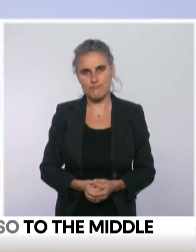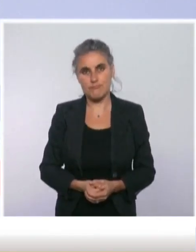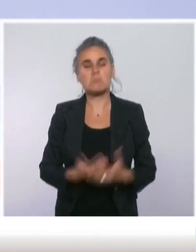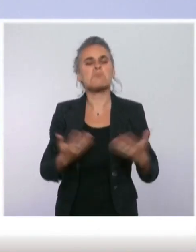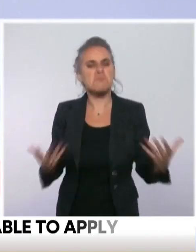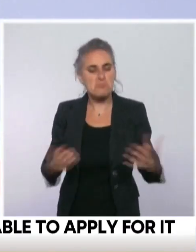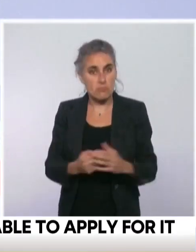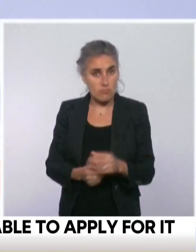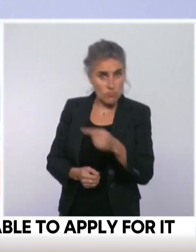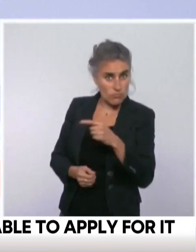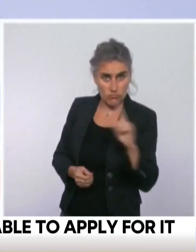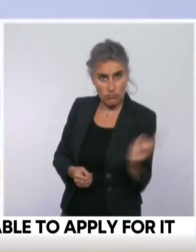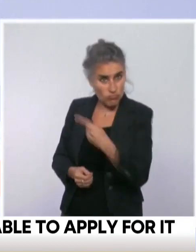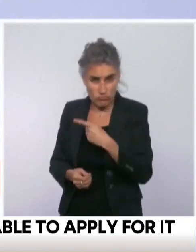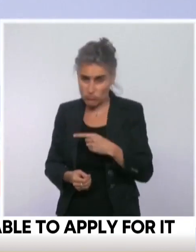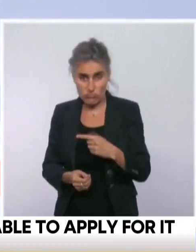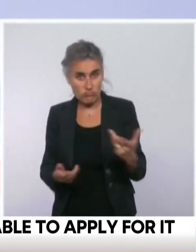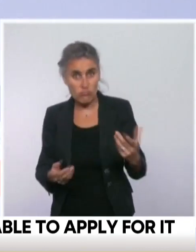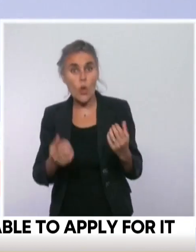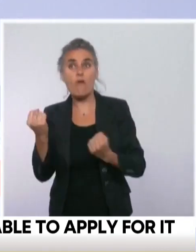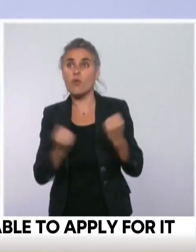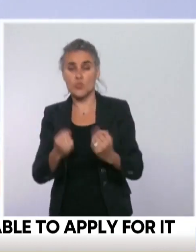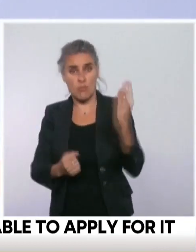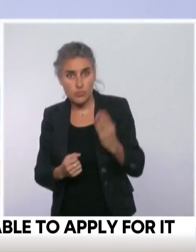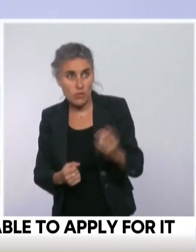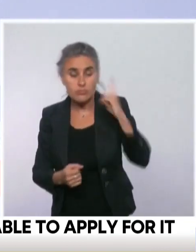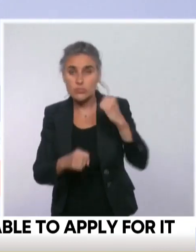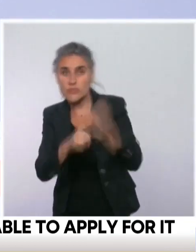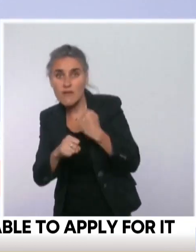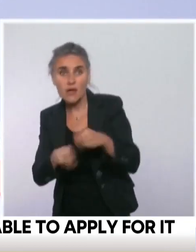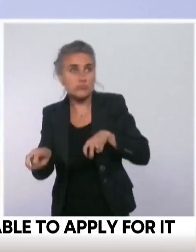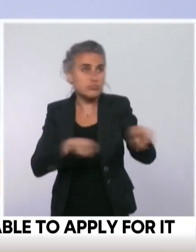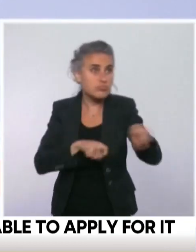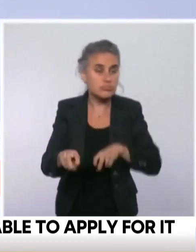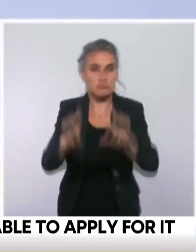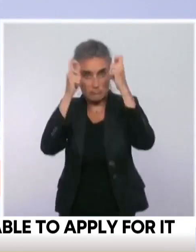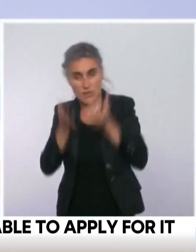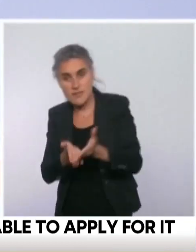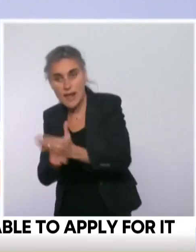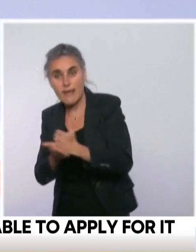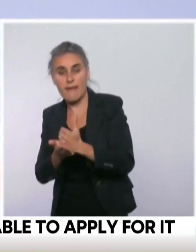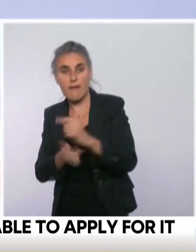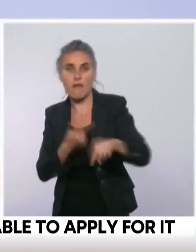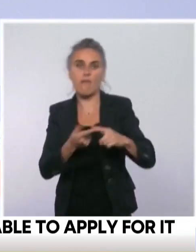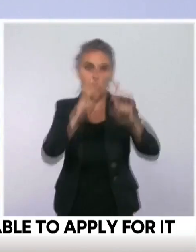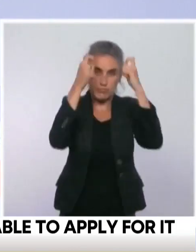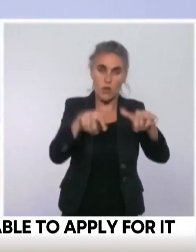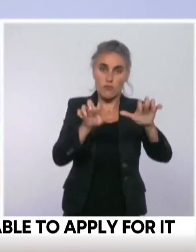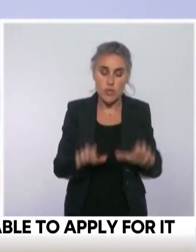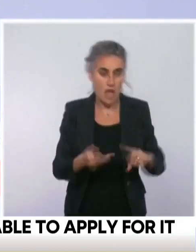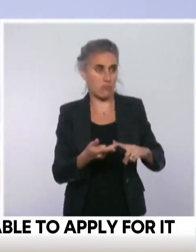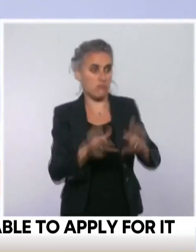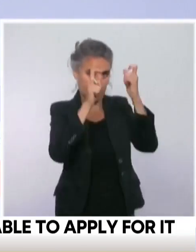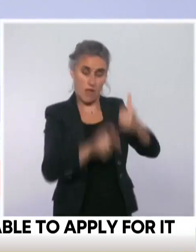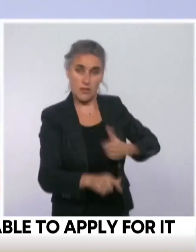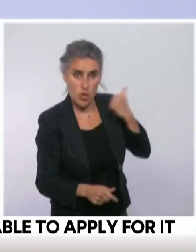solliciter tous ceux, sans exception, qui utilisent leur voiture pour se déplacer. Ça peut être des salariés, ça peut être des fonctionnaires, des indépendants,